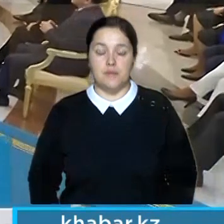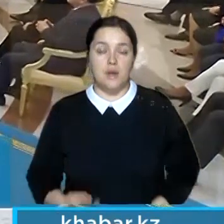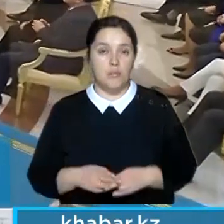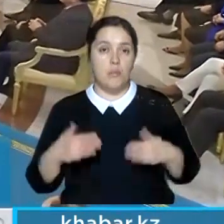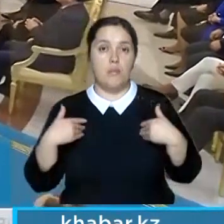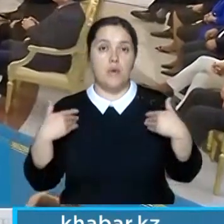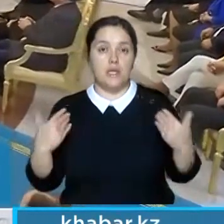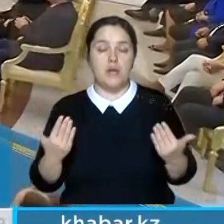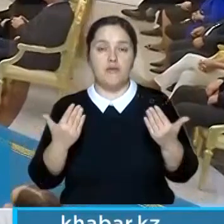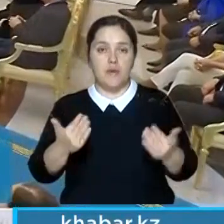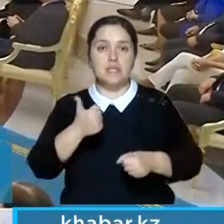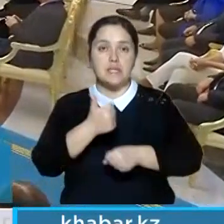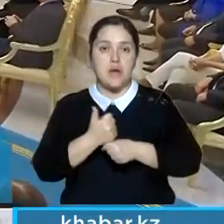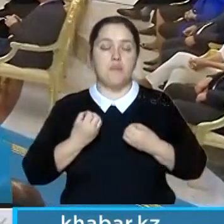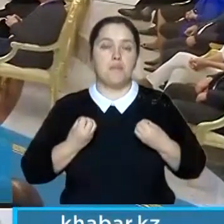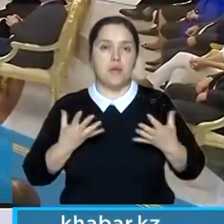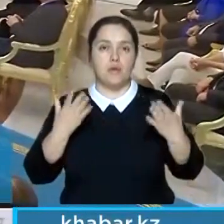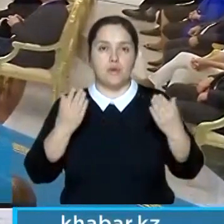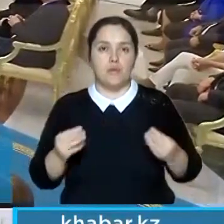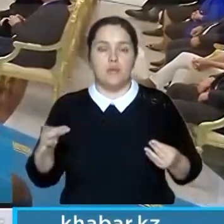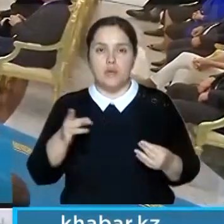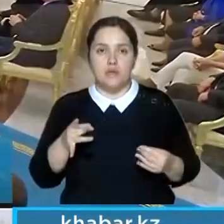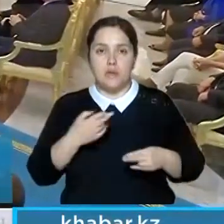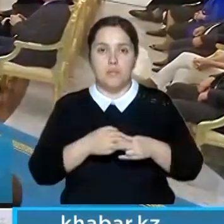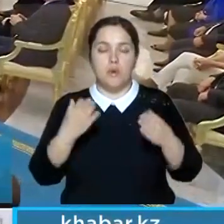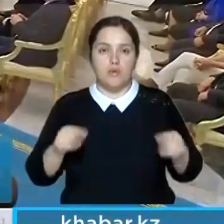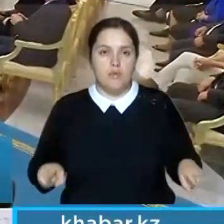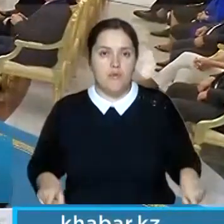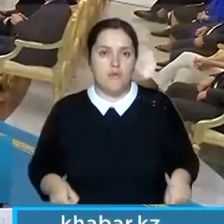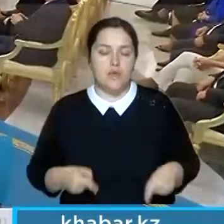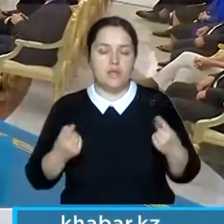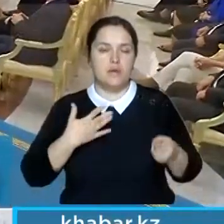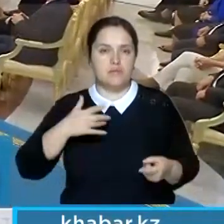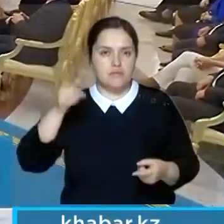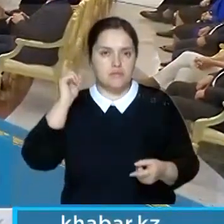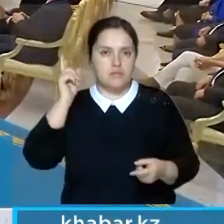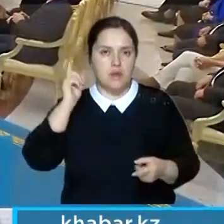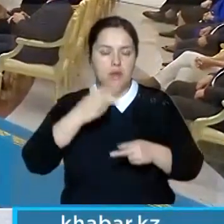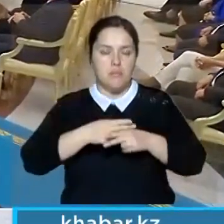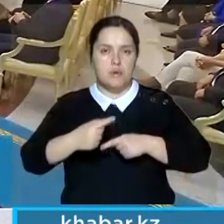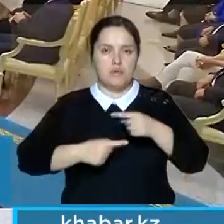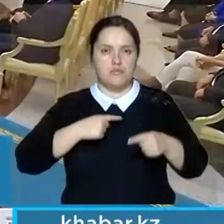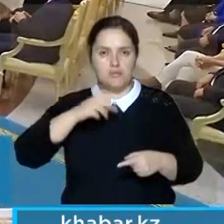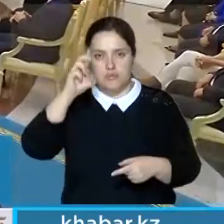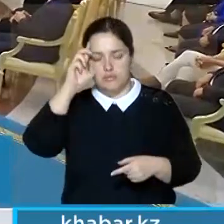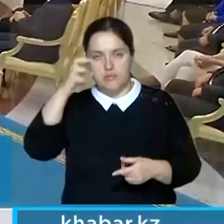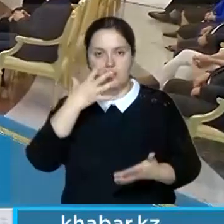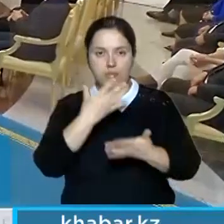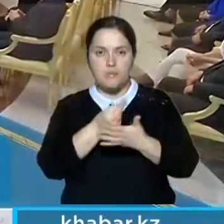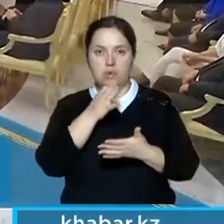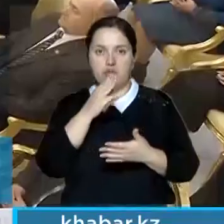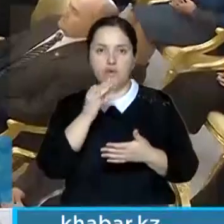Поздравляю вас с главным праздником нашей страны, Днем Республики. Это день возрождения нашей многовековой государственности, берущей свое начало с эпохи